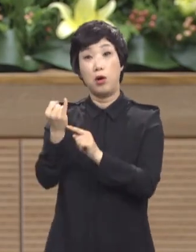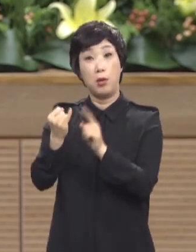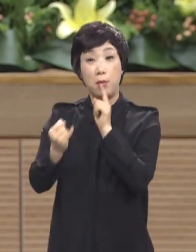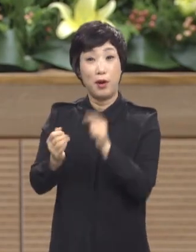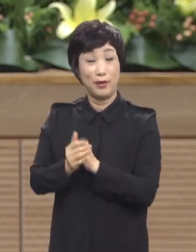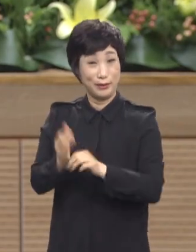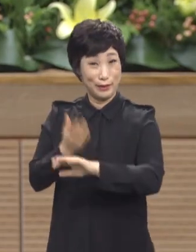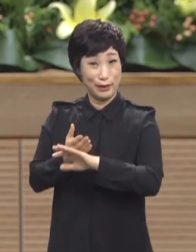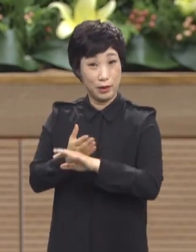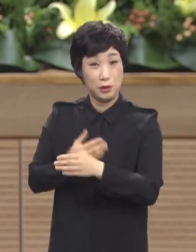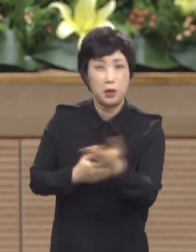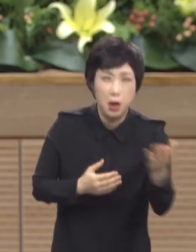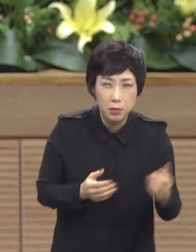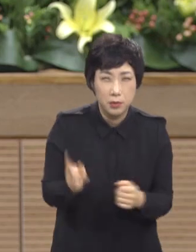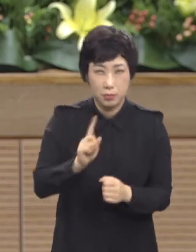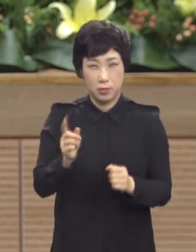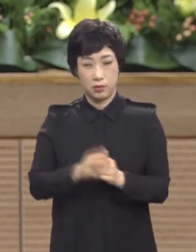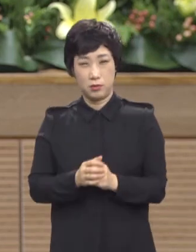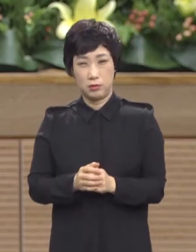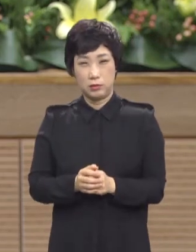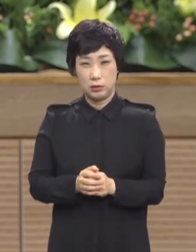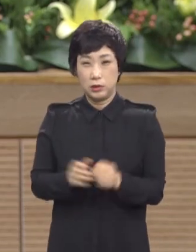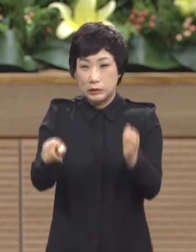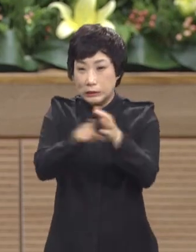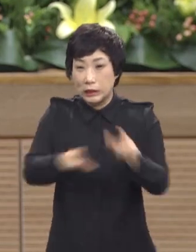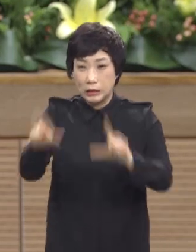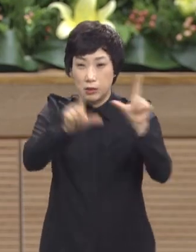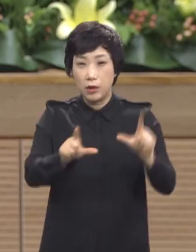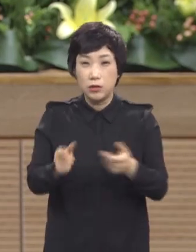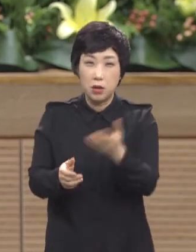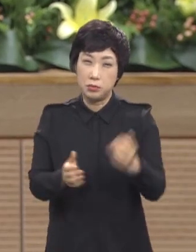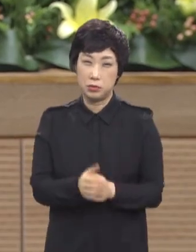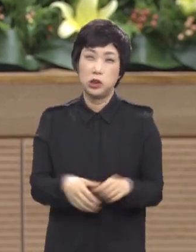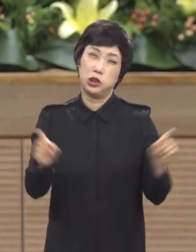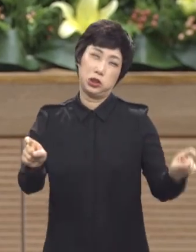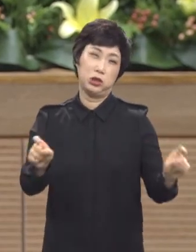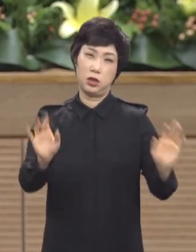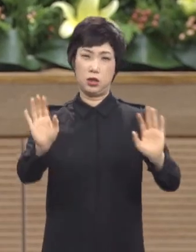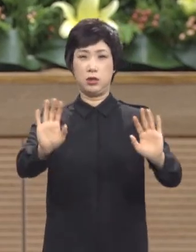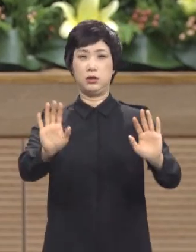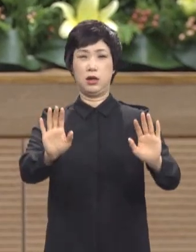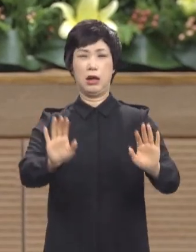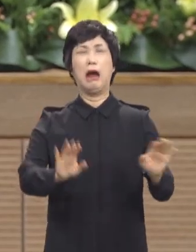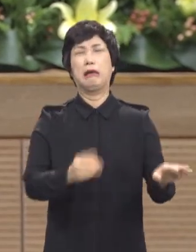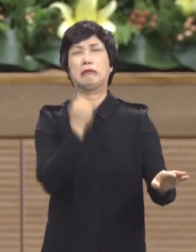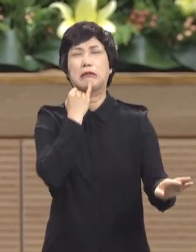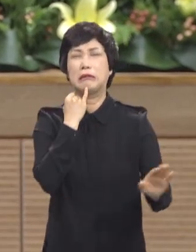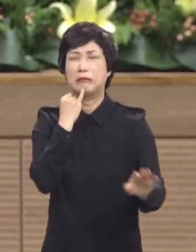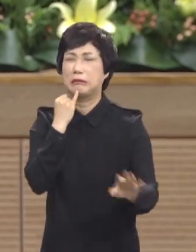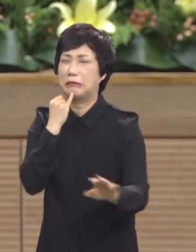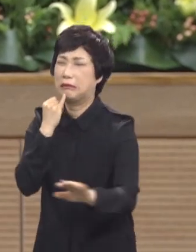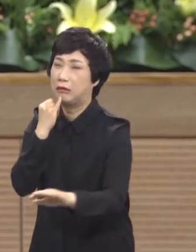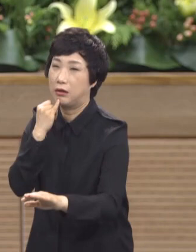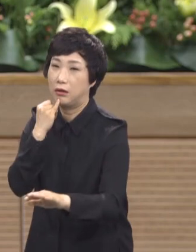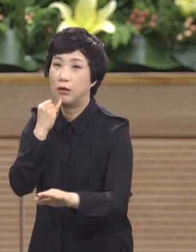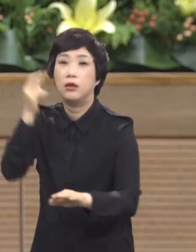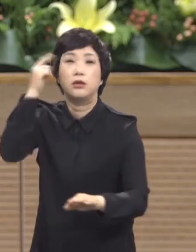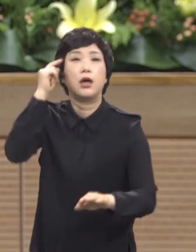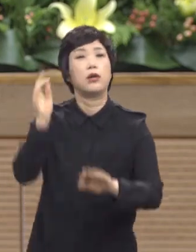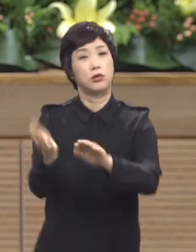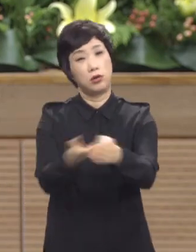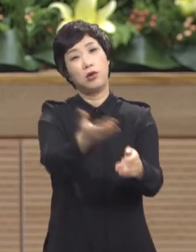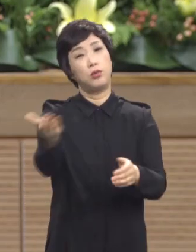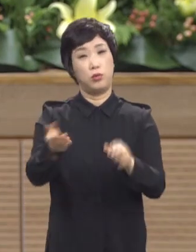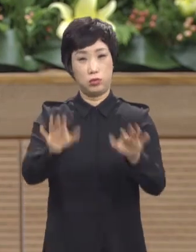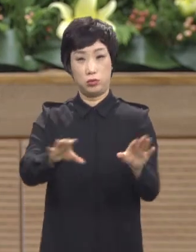우리는 어영부영 신앙생활을 뭐 그렇게 할 수도 있지, 저럴 수도 있지, 이런 사고를